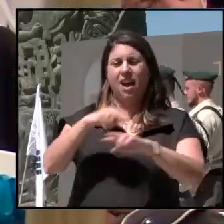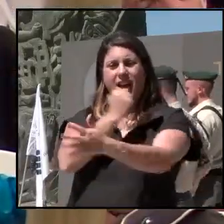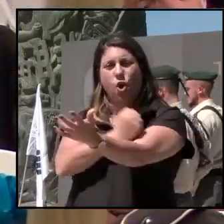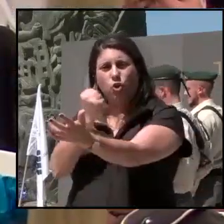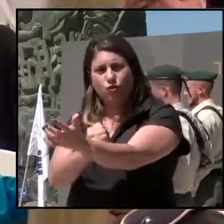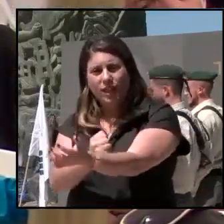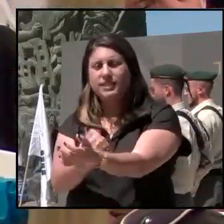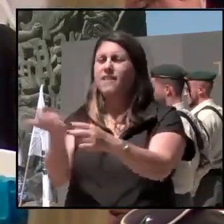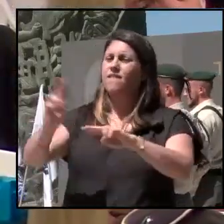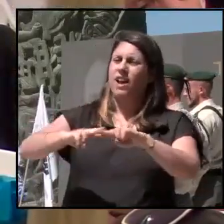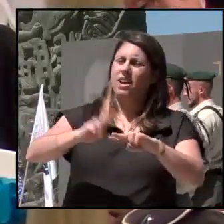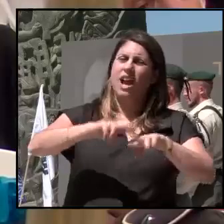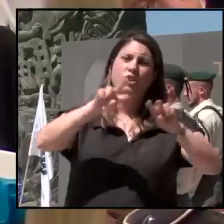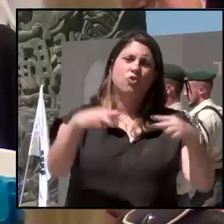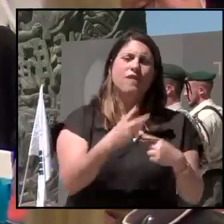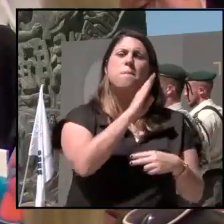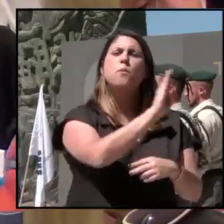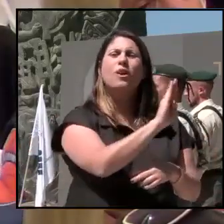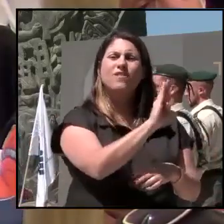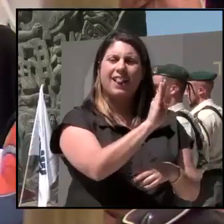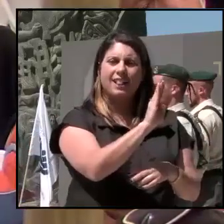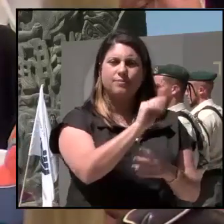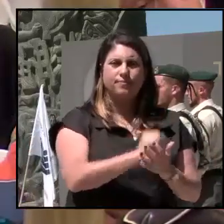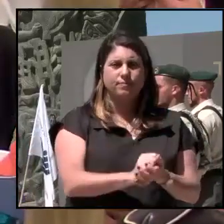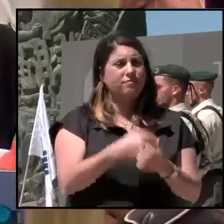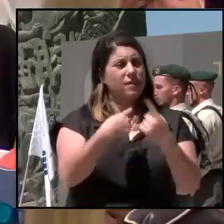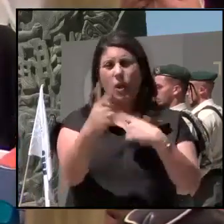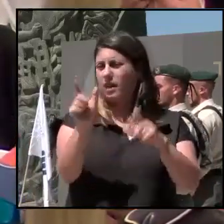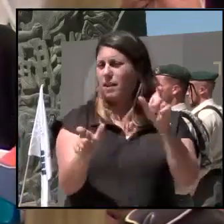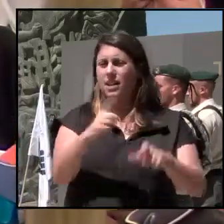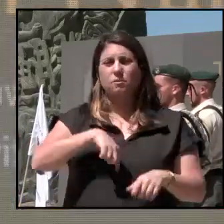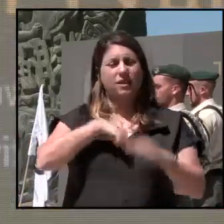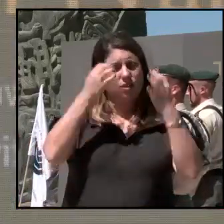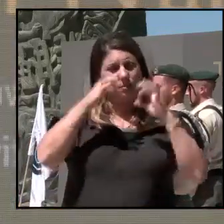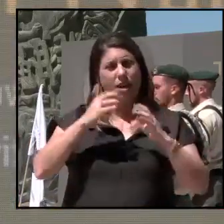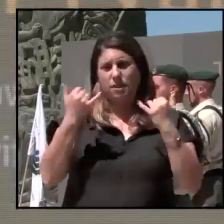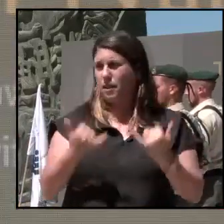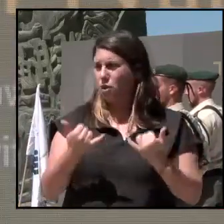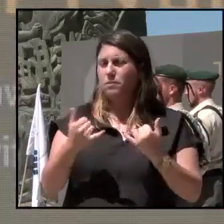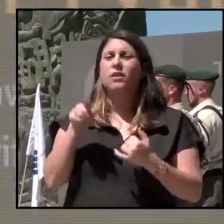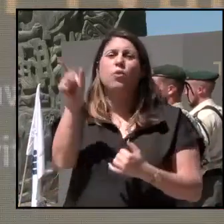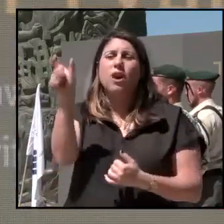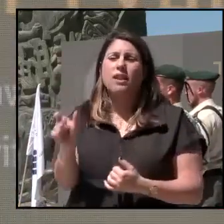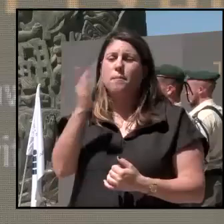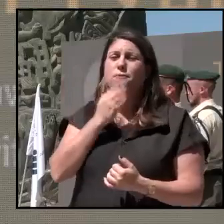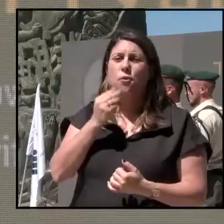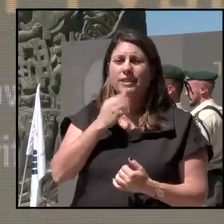אושוויץ-בונה, ואז שוב בבוכנוולד. כל אחד מהאנשים שאנחנו מכבדים כאן היום הוא יהודי